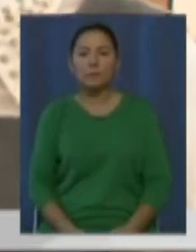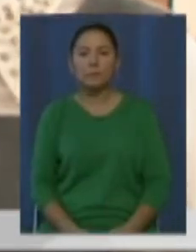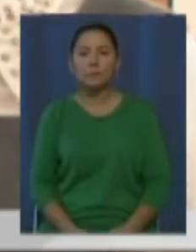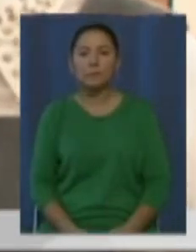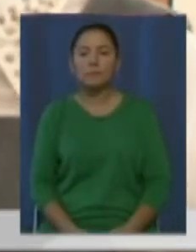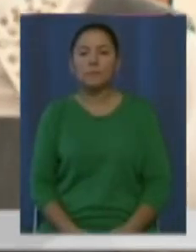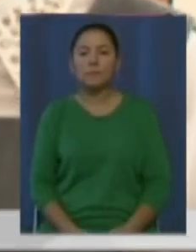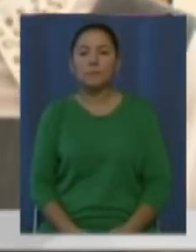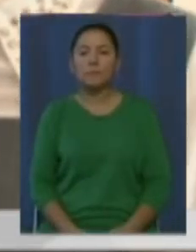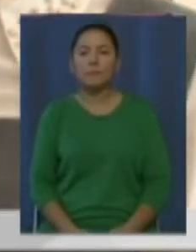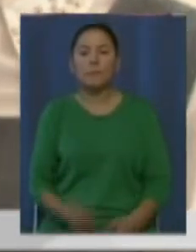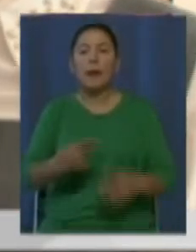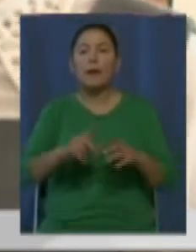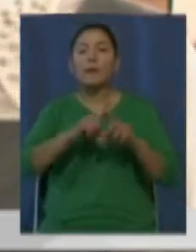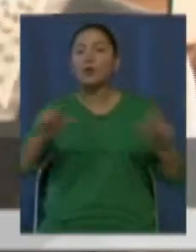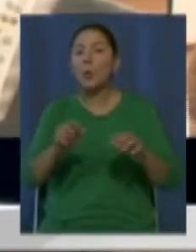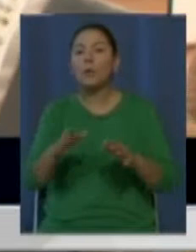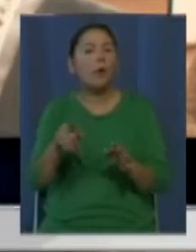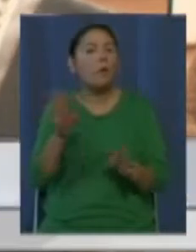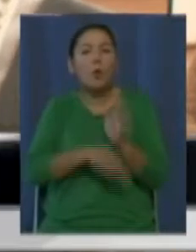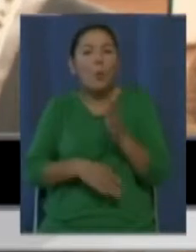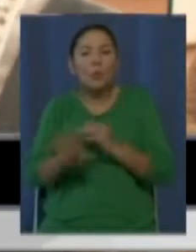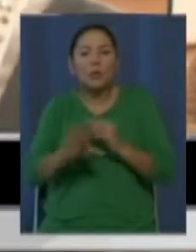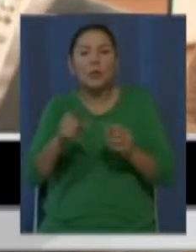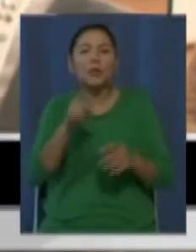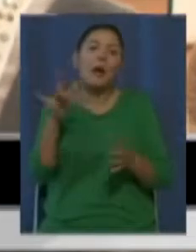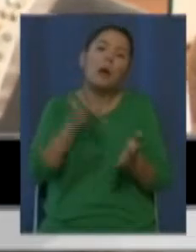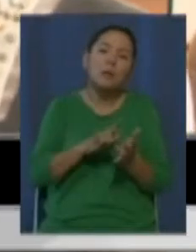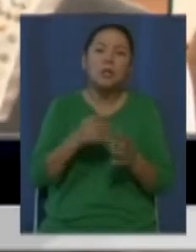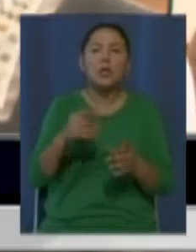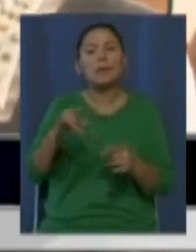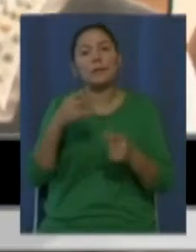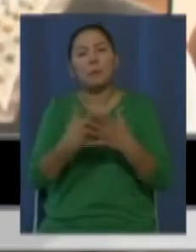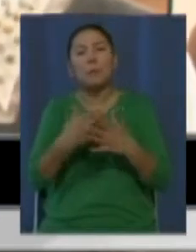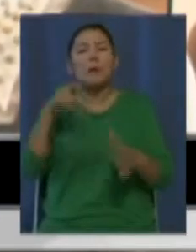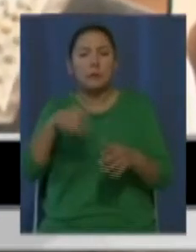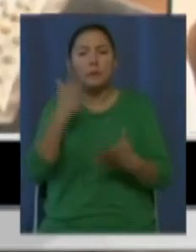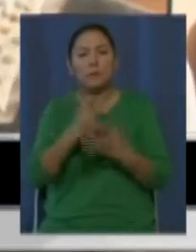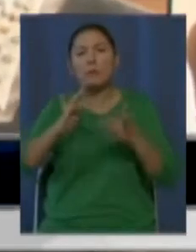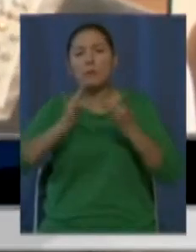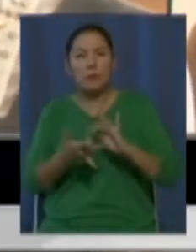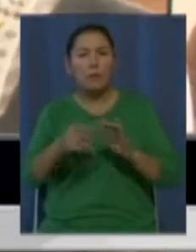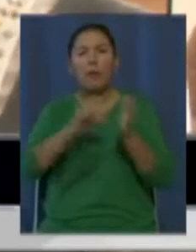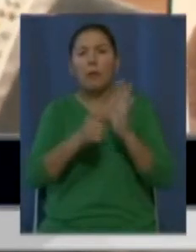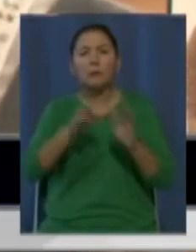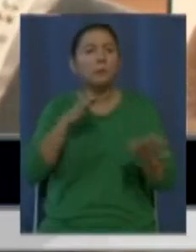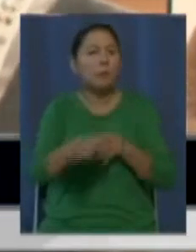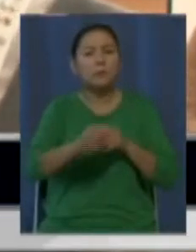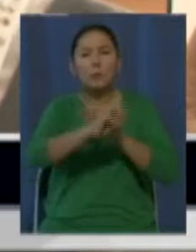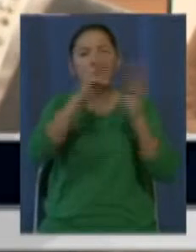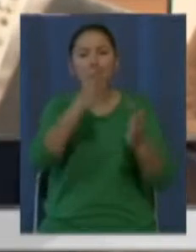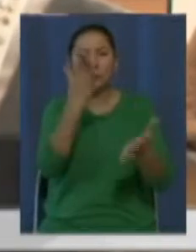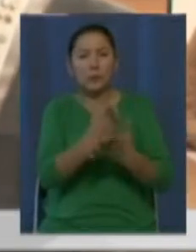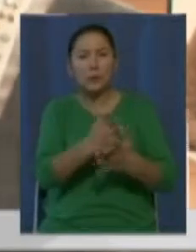толықтай жұмыс жасаймын десе толықтай жағдай жасалған. Оның бір дәлелі